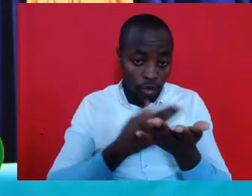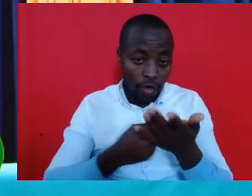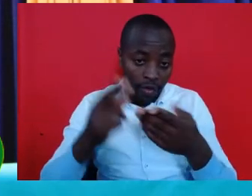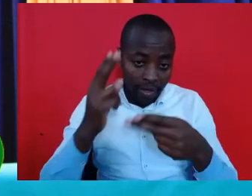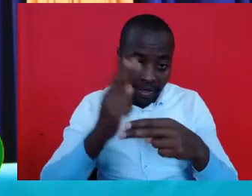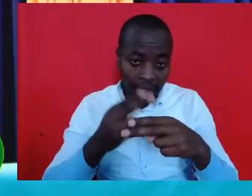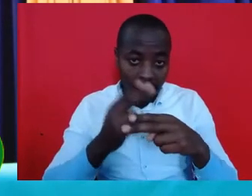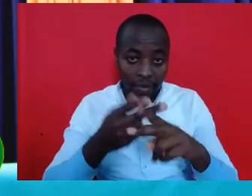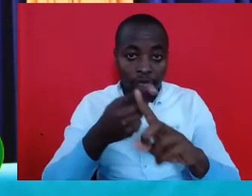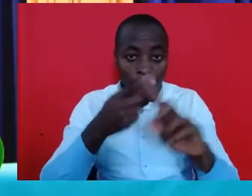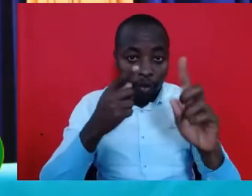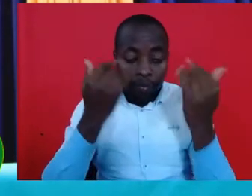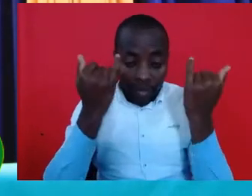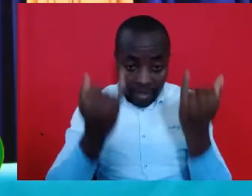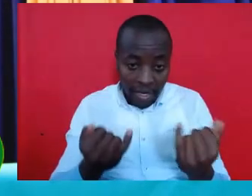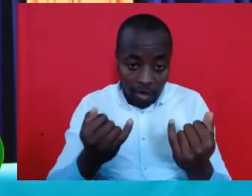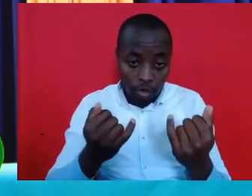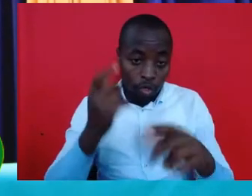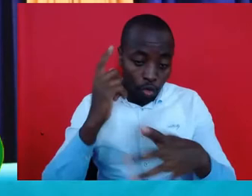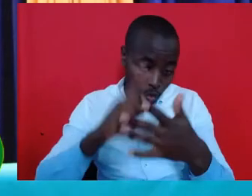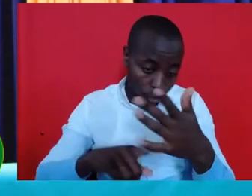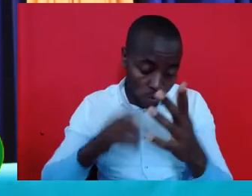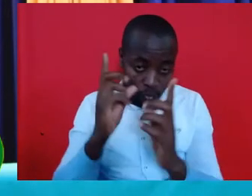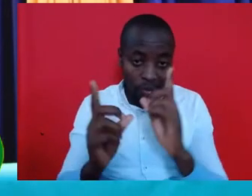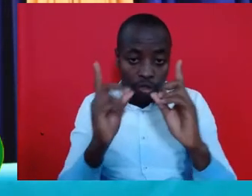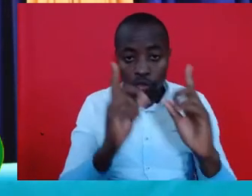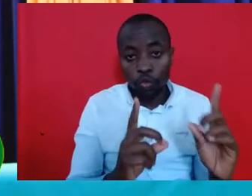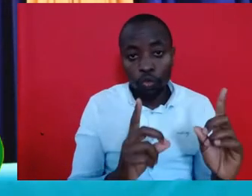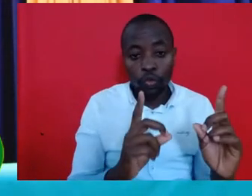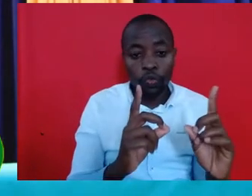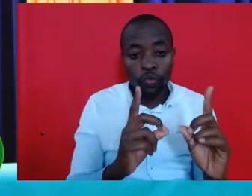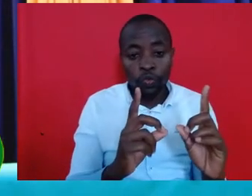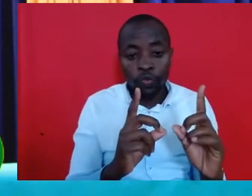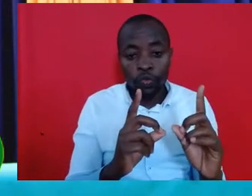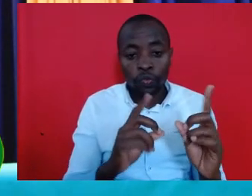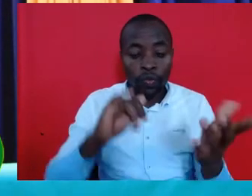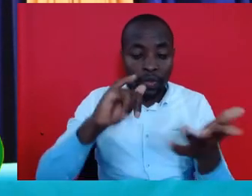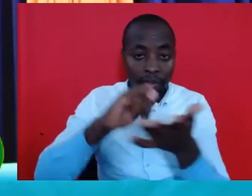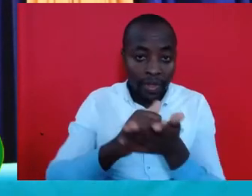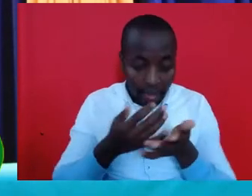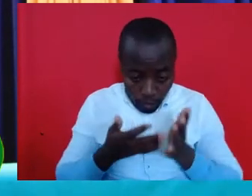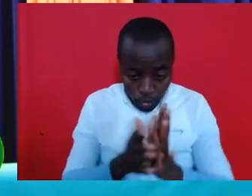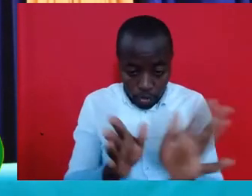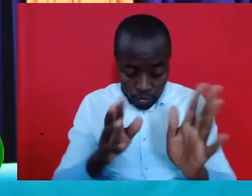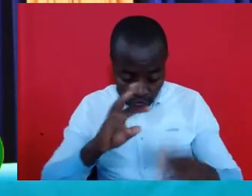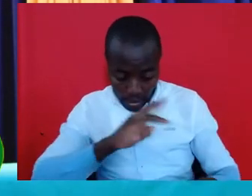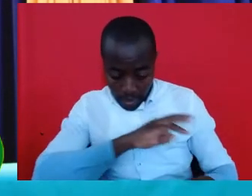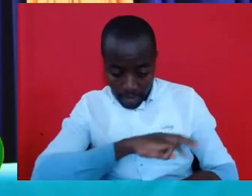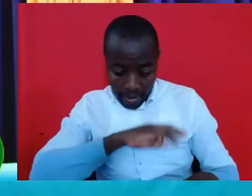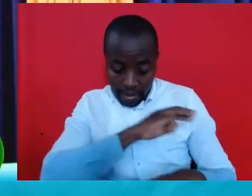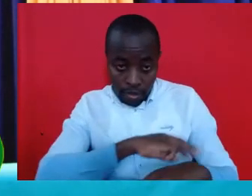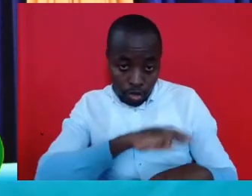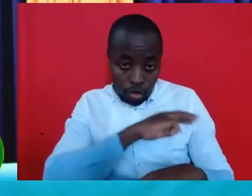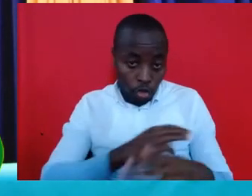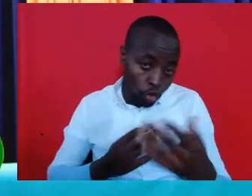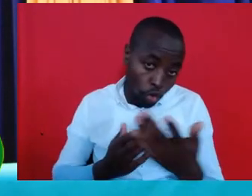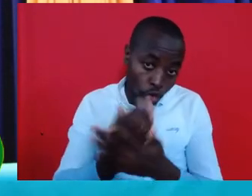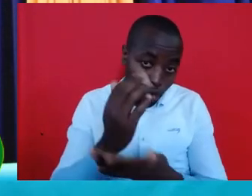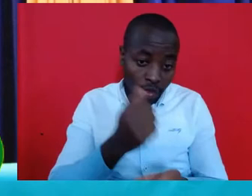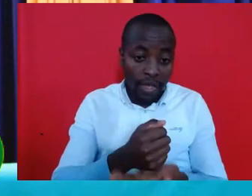Tutangulie Bwana katika matendo yetu yote, kwa fadhili ya neema yako tuendeleze kwa msaada wa